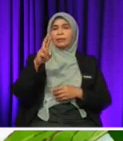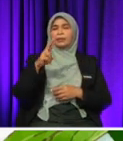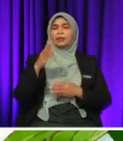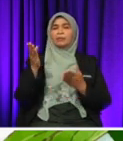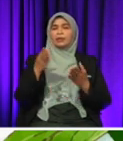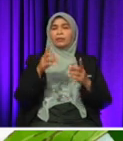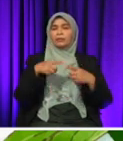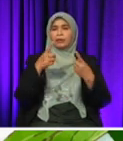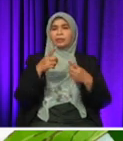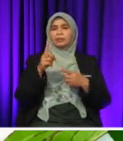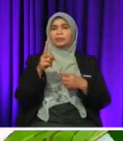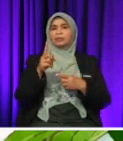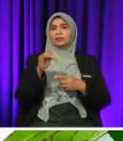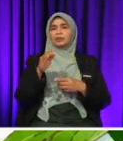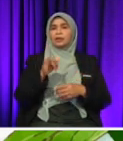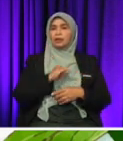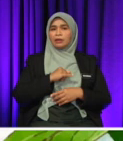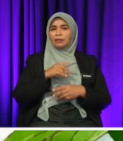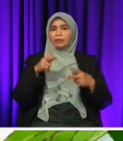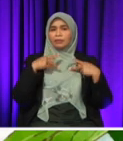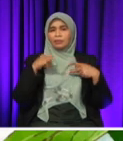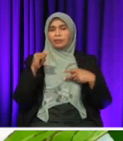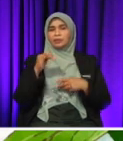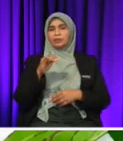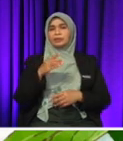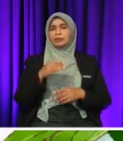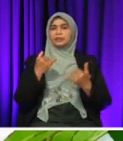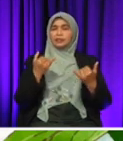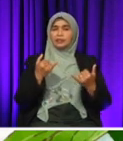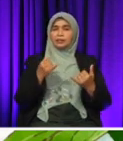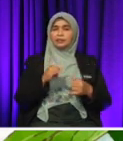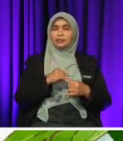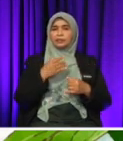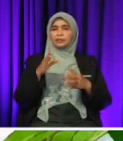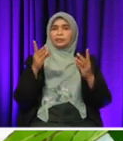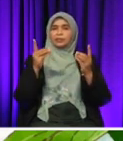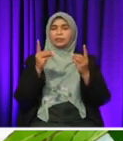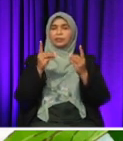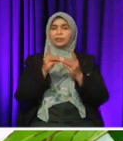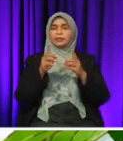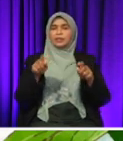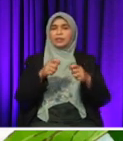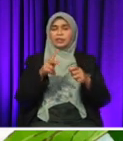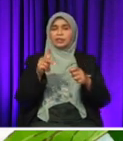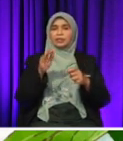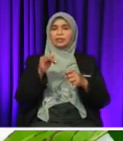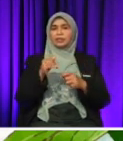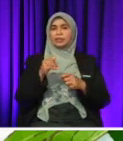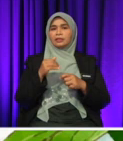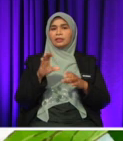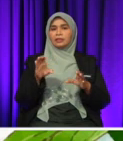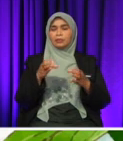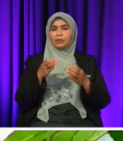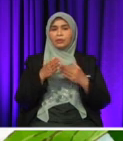satu-satunya yang aku miliki jadi disini Saya telah menjumpai tindakan atau kelakuan yang dilakukan